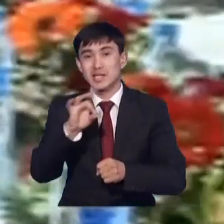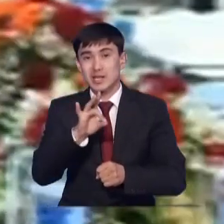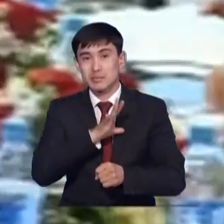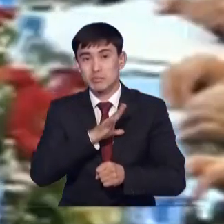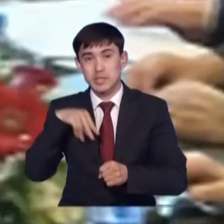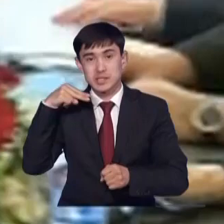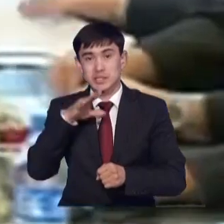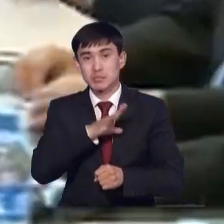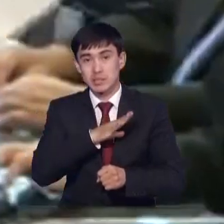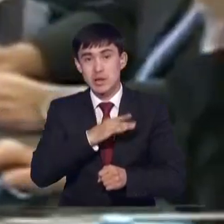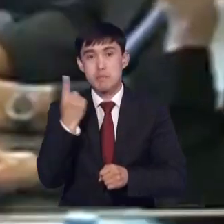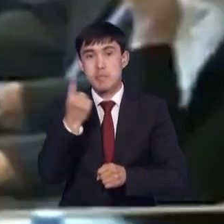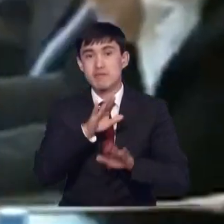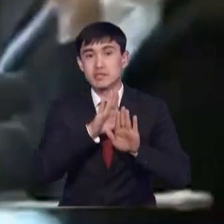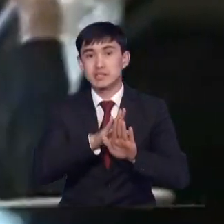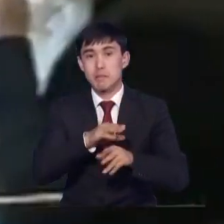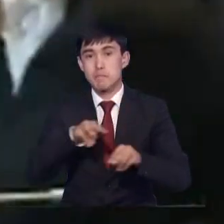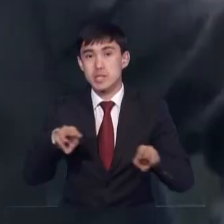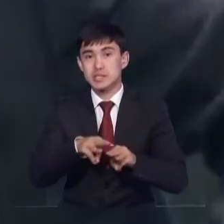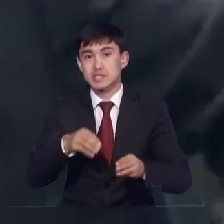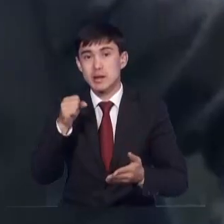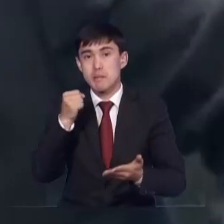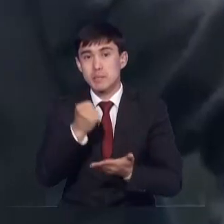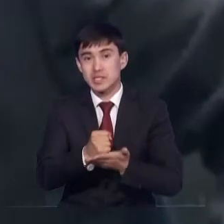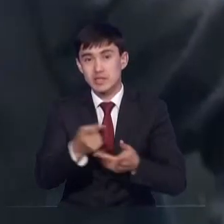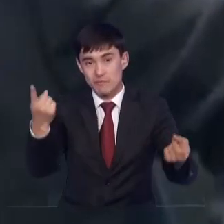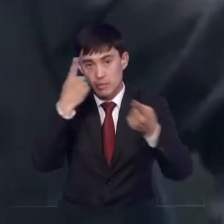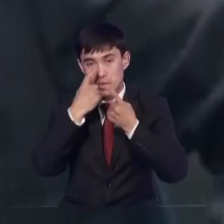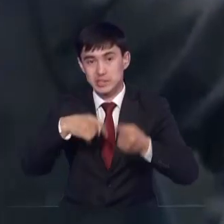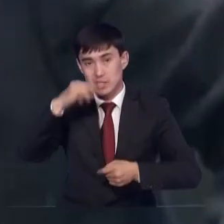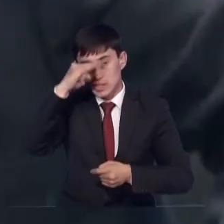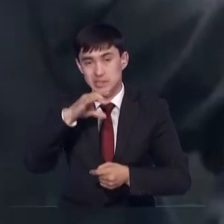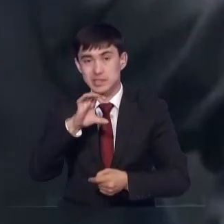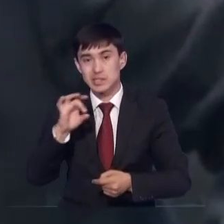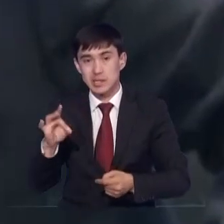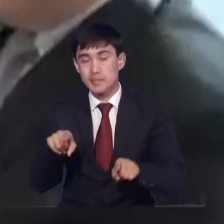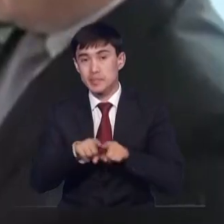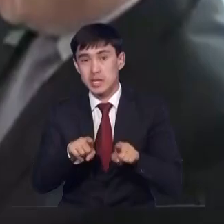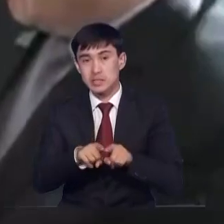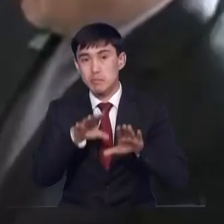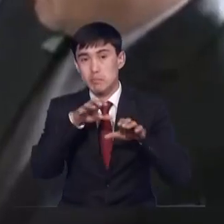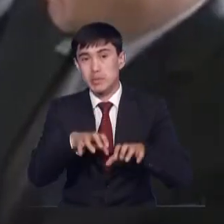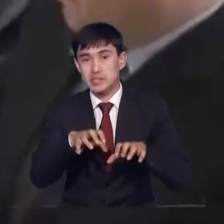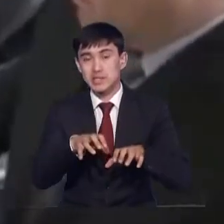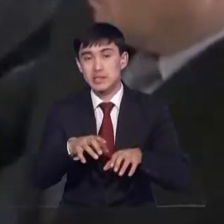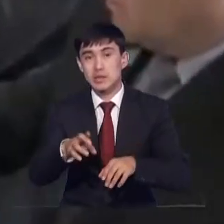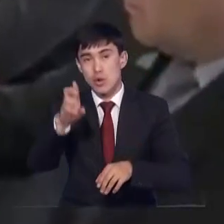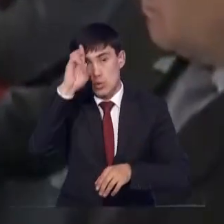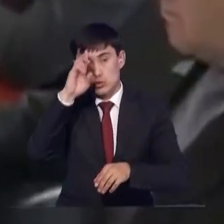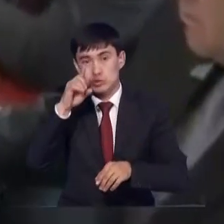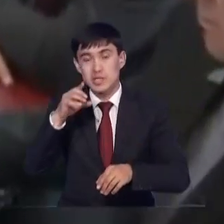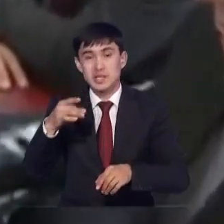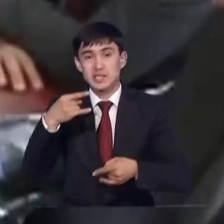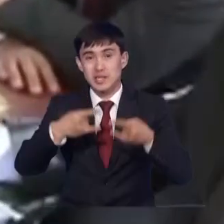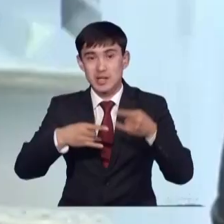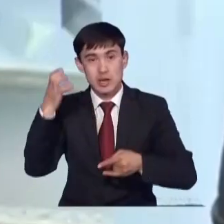занимал кресло Первого заместителя Министра печати и массовой информации казсср а также председателя гостелерадио компании